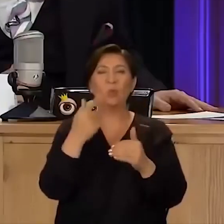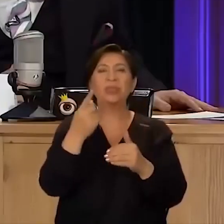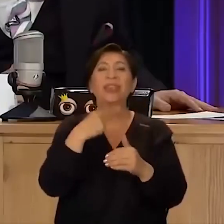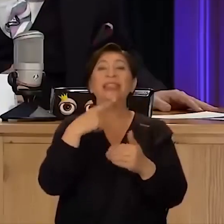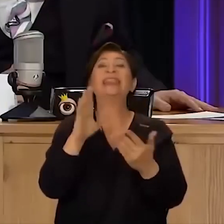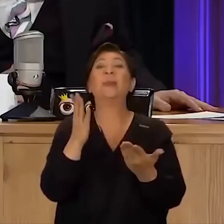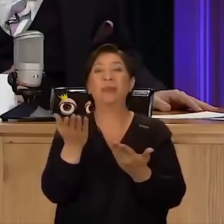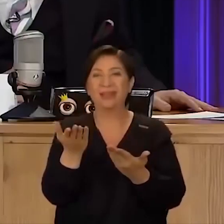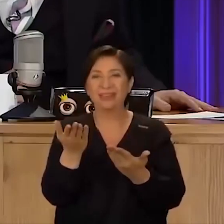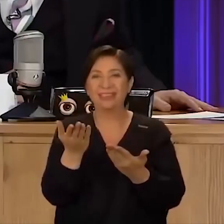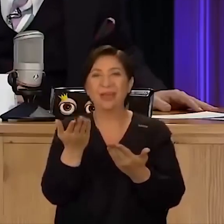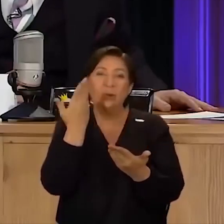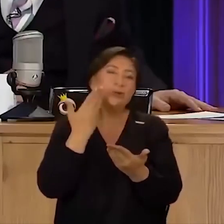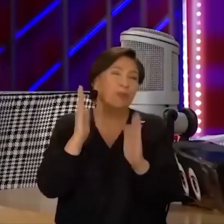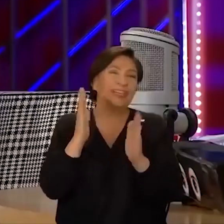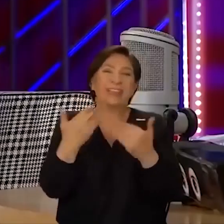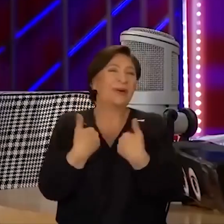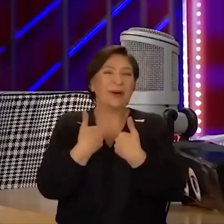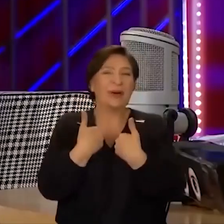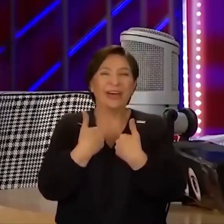tatlı değil mi sence